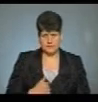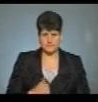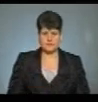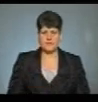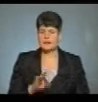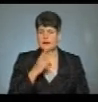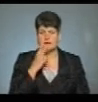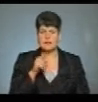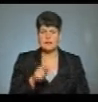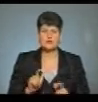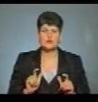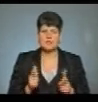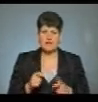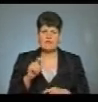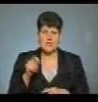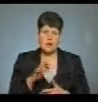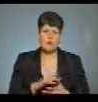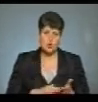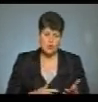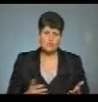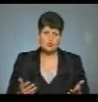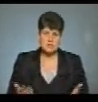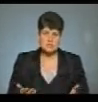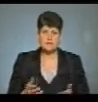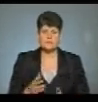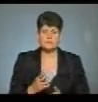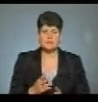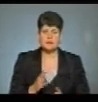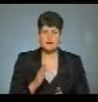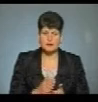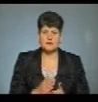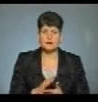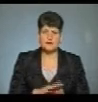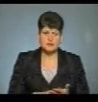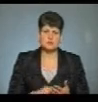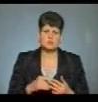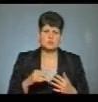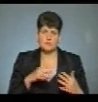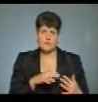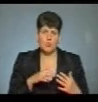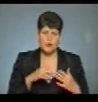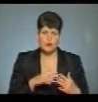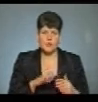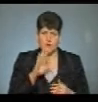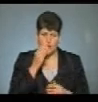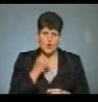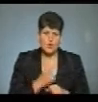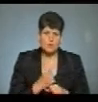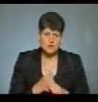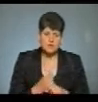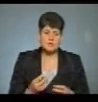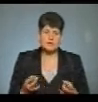Незважаючи на те, що карантин, війна продовжується, відбувається все одно бої. Ворог працює, відповідно,